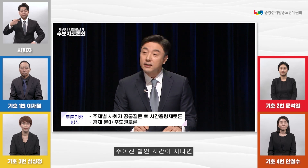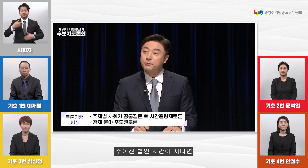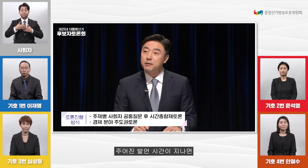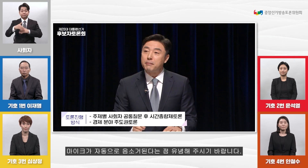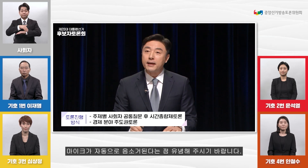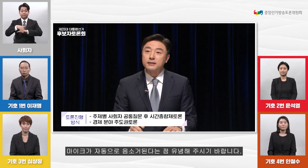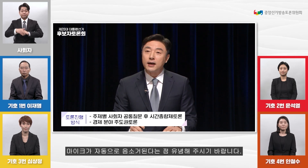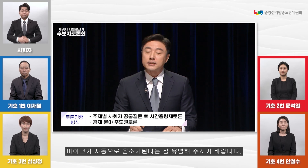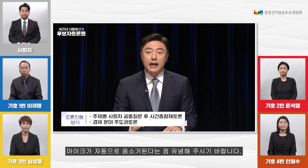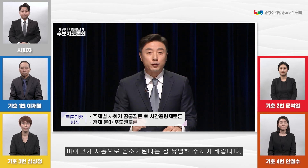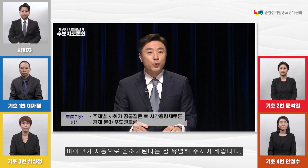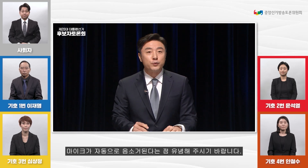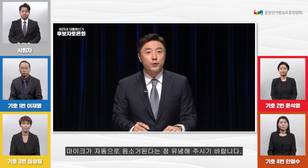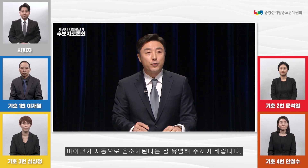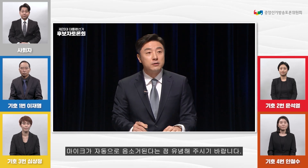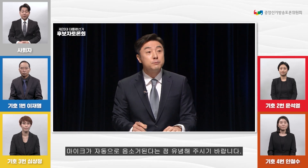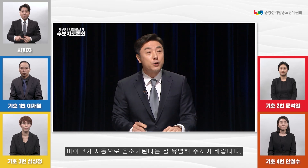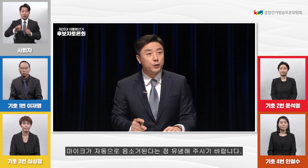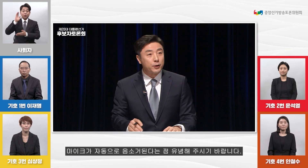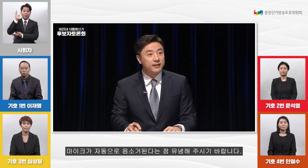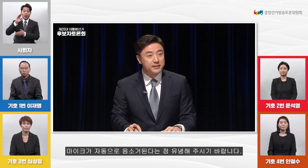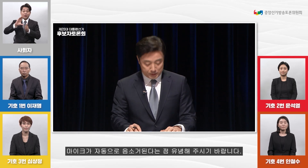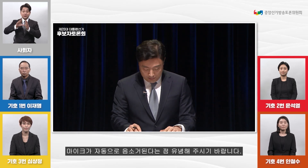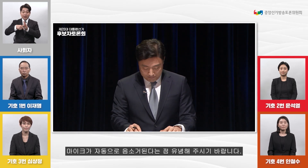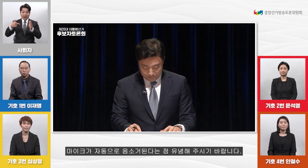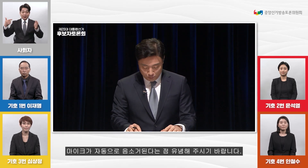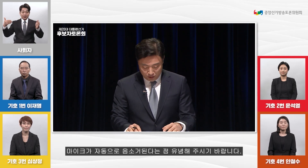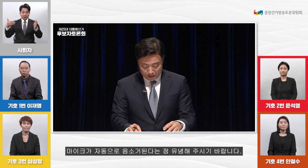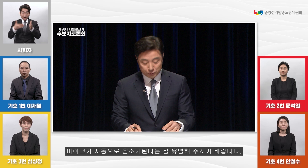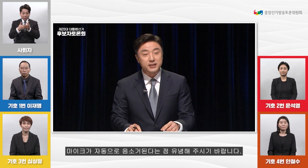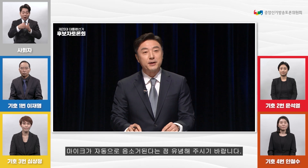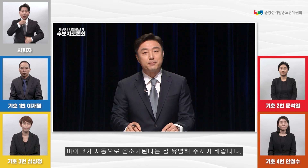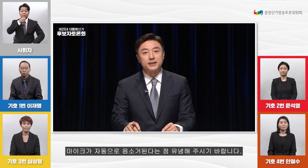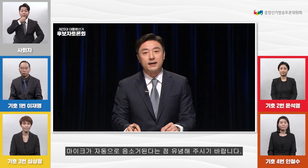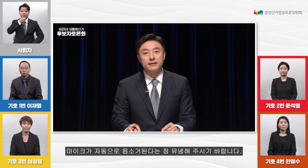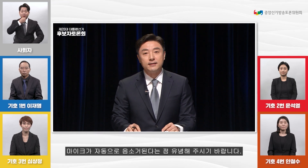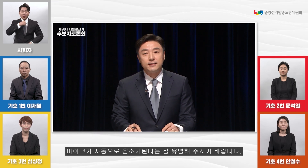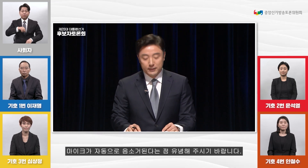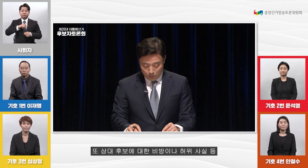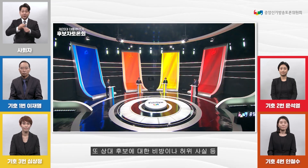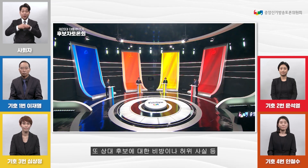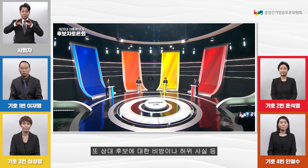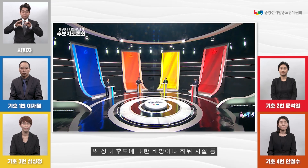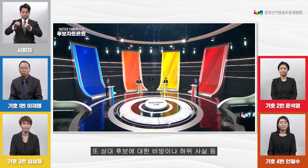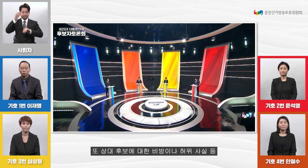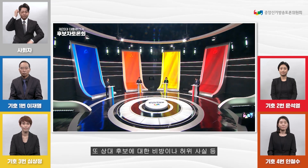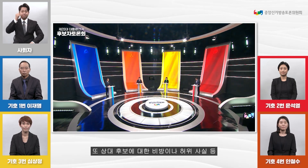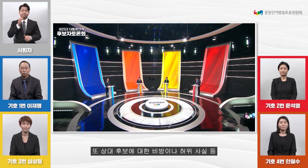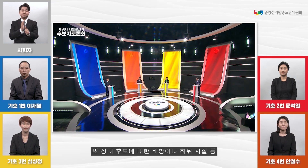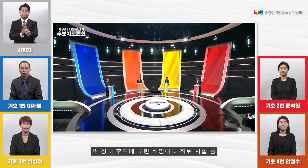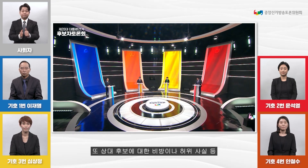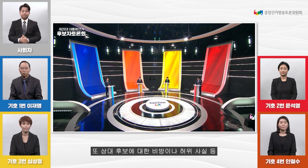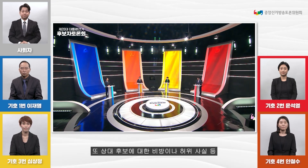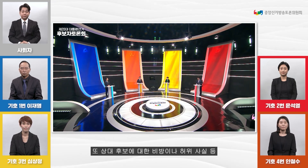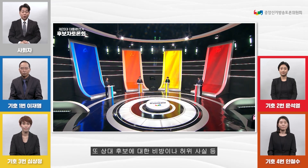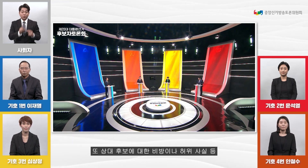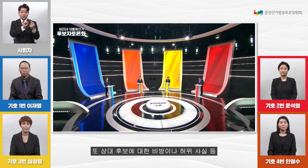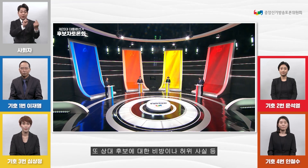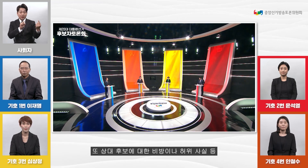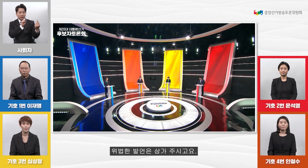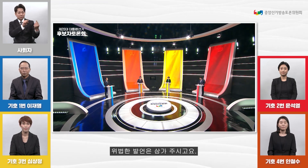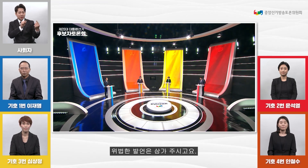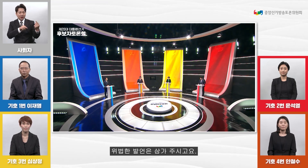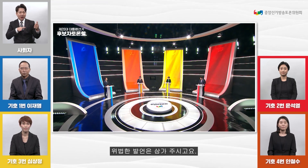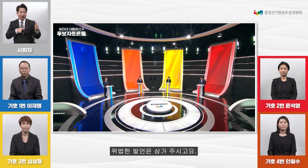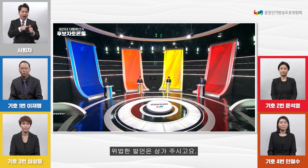시간이 지나면 마이크가 자동으로 음소거된다는 점 유념해 주시기 바랍니다. 또 상대 후보에 대한 비방이나 허위 사실